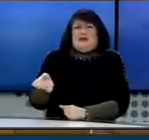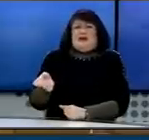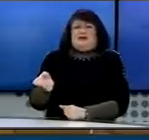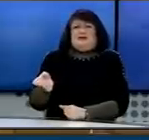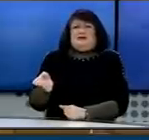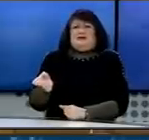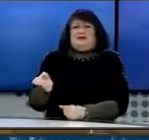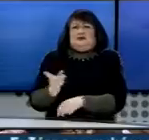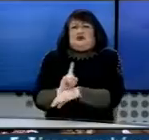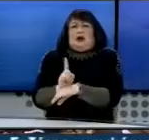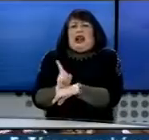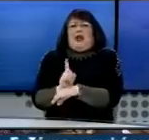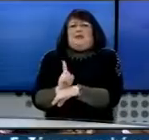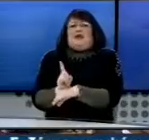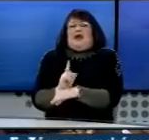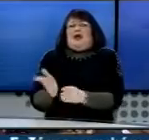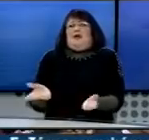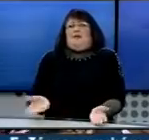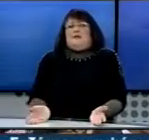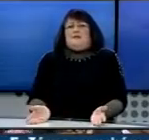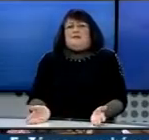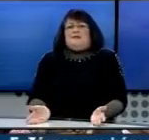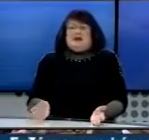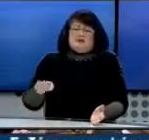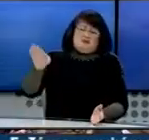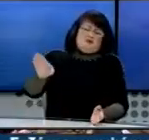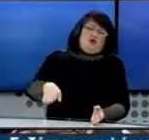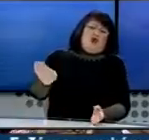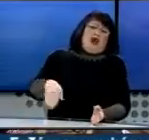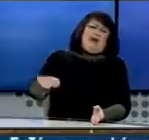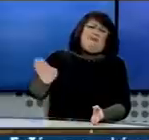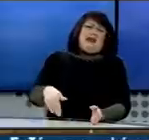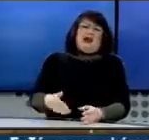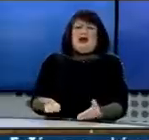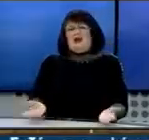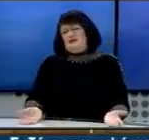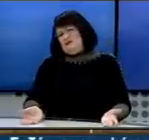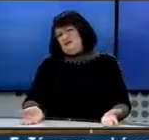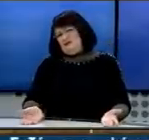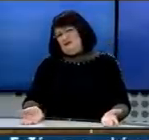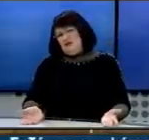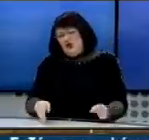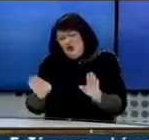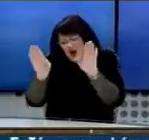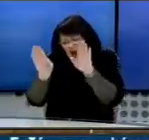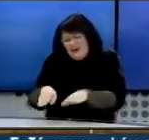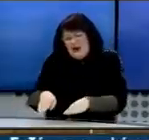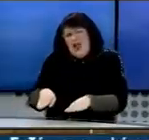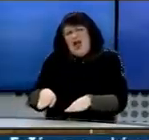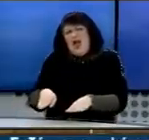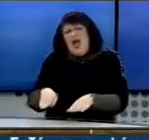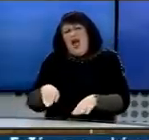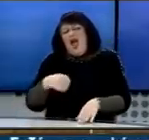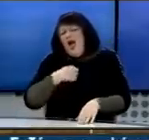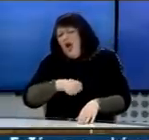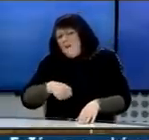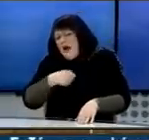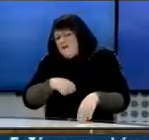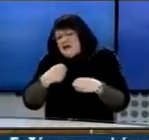σας. Πόσο πιο χαμηλά, κύριε Τσίπρα, θα πέσετε? Πόσο πιο απελπισμένος θα